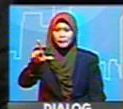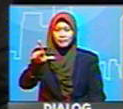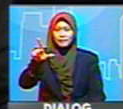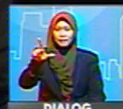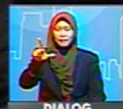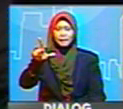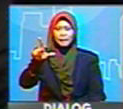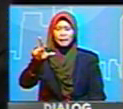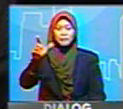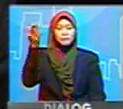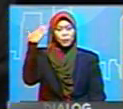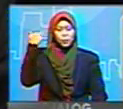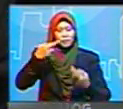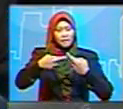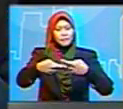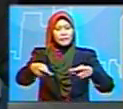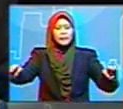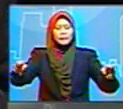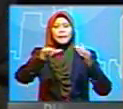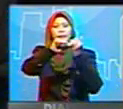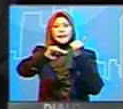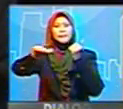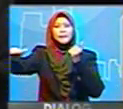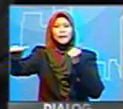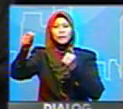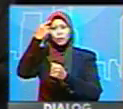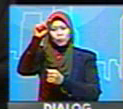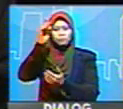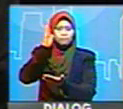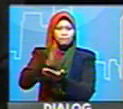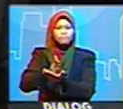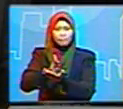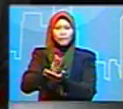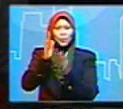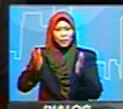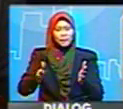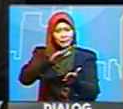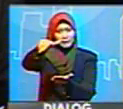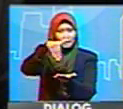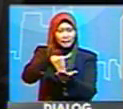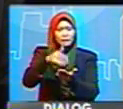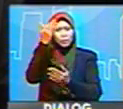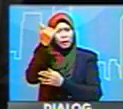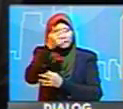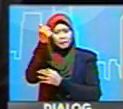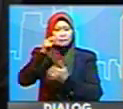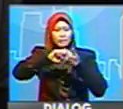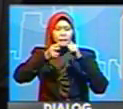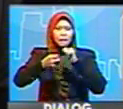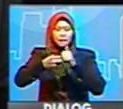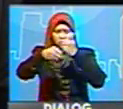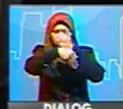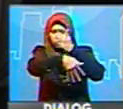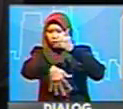ketika melancarkan kempen memerangi ataupun jihad memerangi orang tengah ini kerana Ia merupakan masalah yang sudah berakar